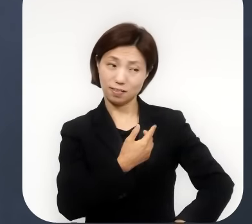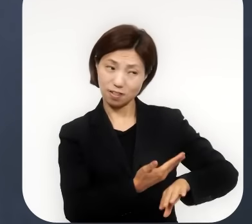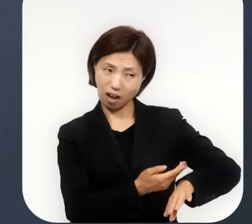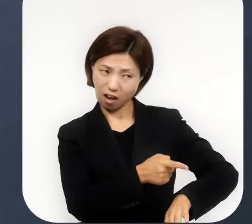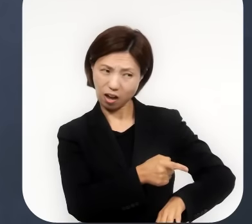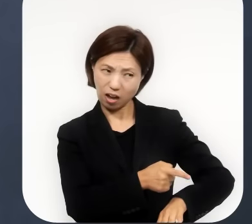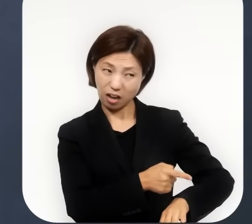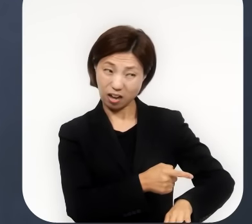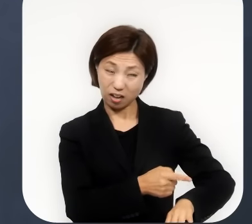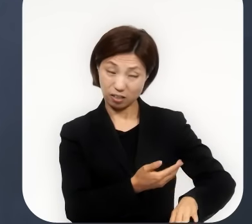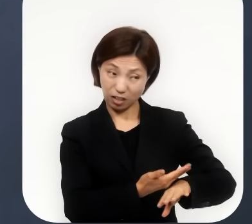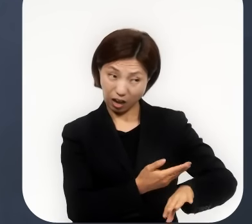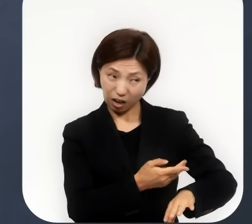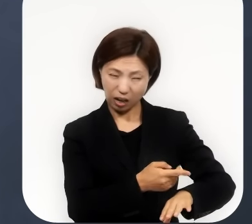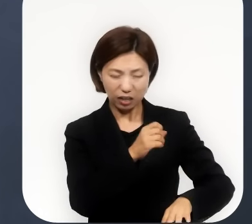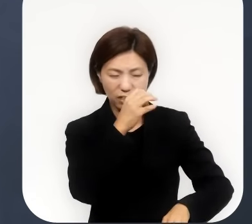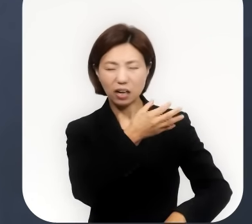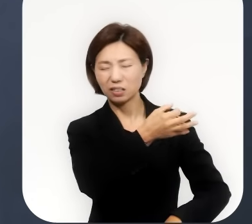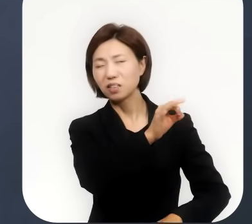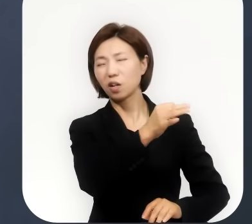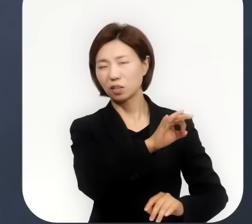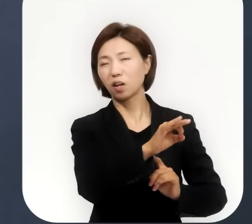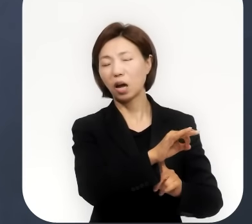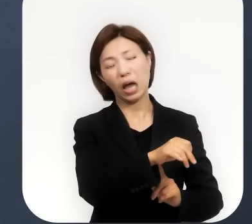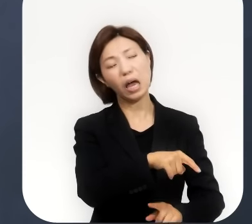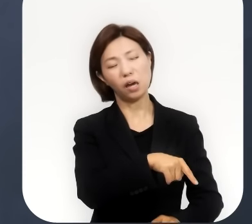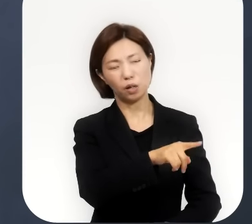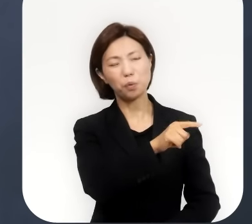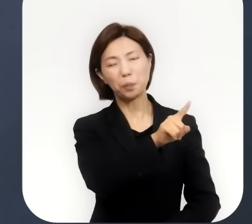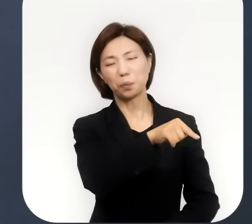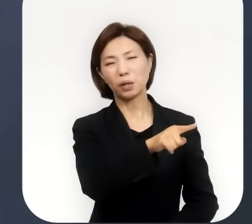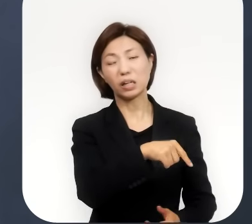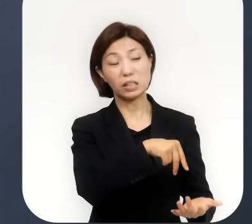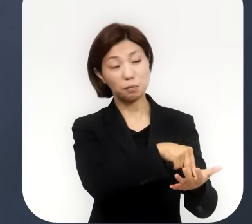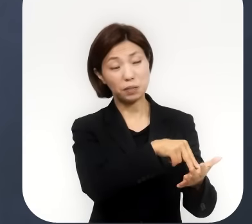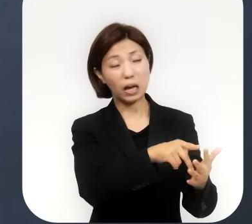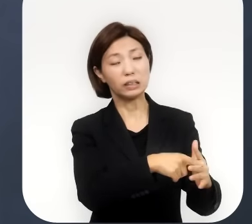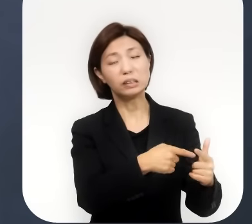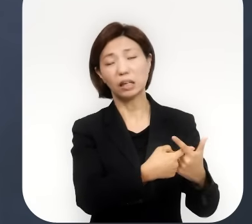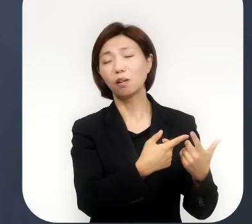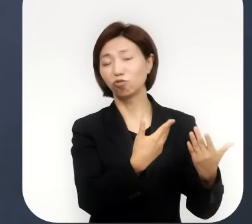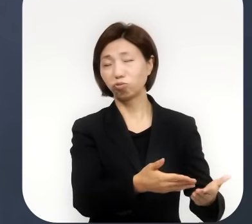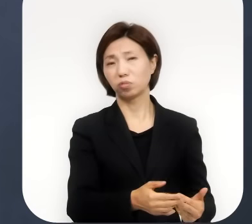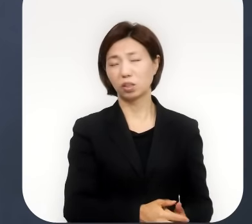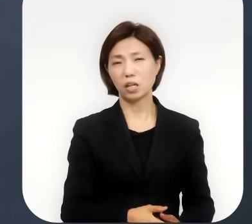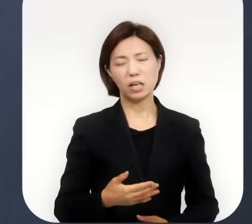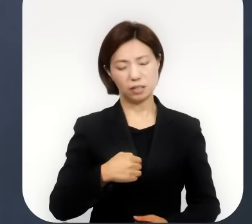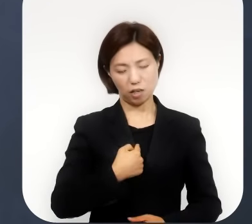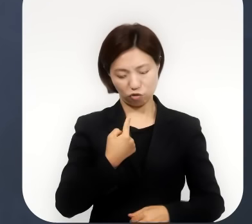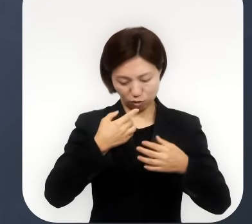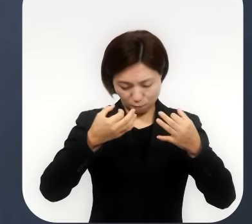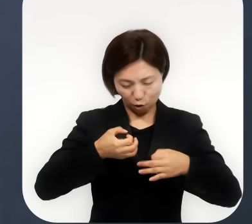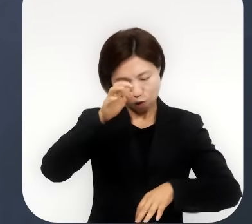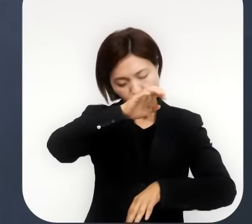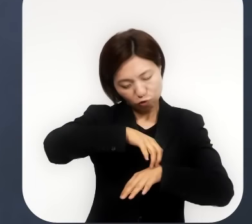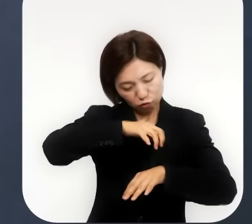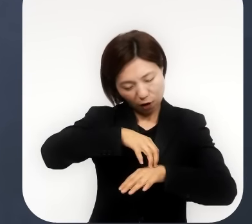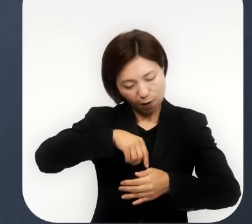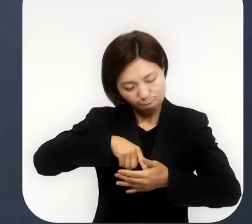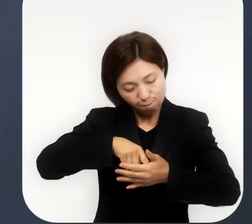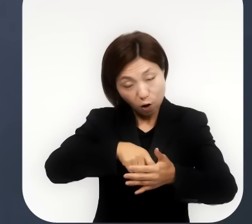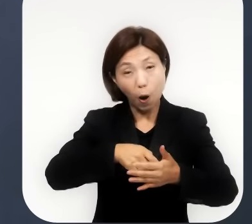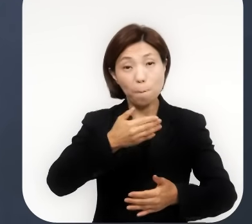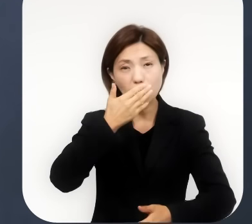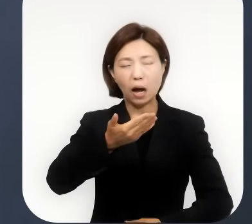나와 다른 그 사람을 인정하고 또 그 사람 입장에서 그럴 수 있겠다 이렇게 이해하는 자세로 수행의 과제로 삼는다